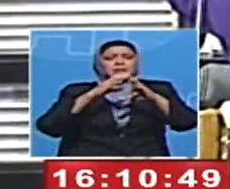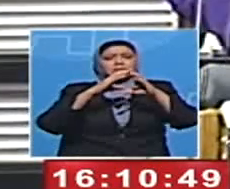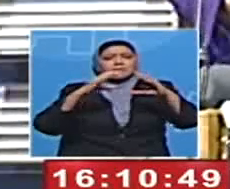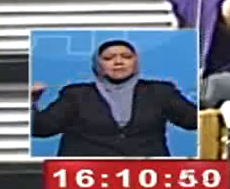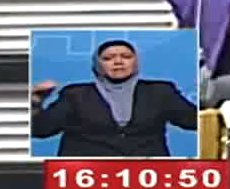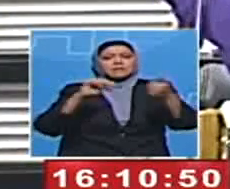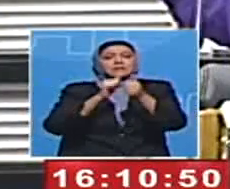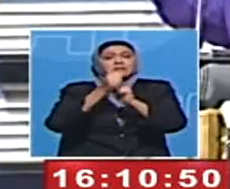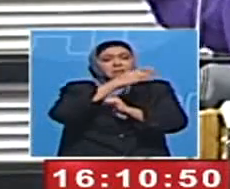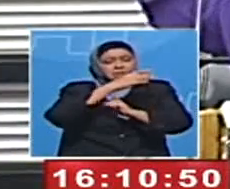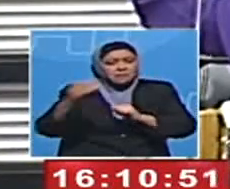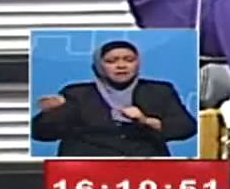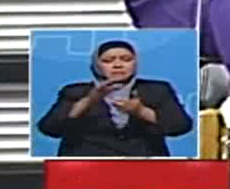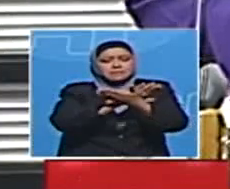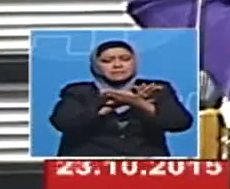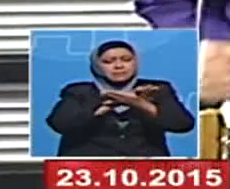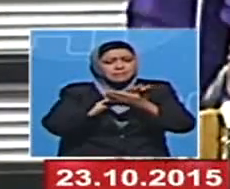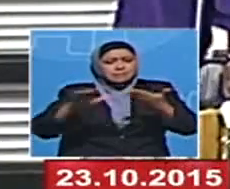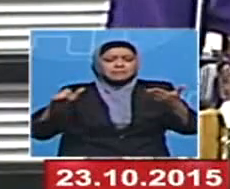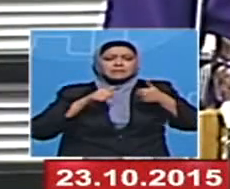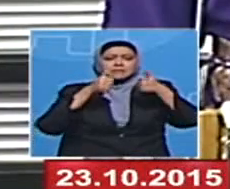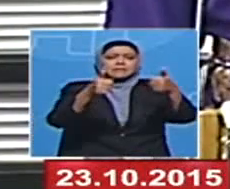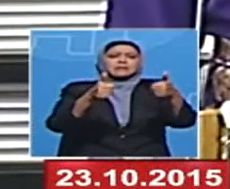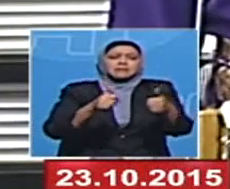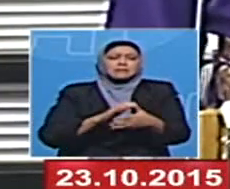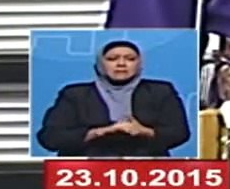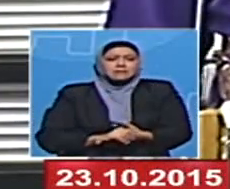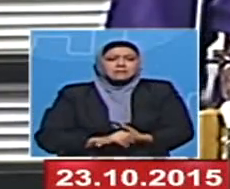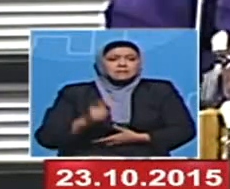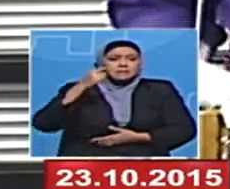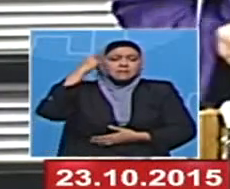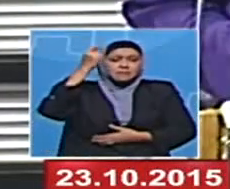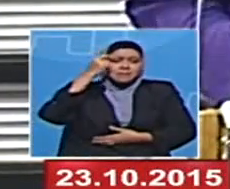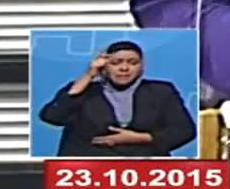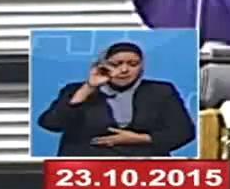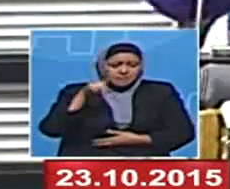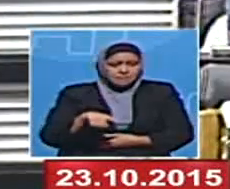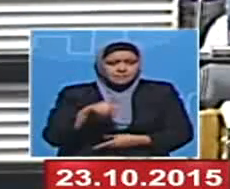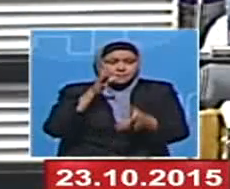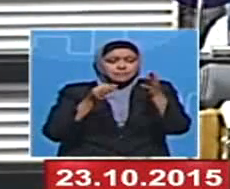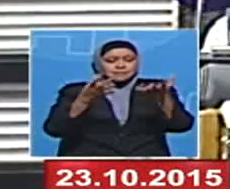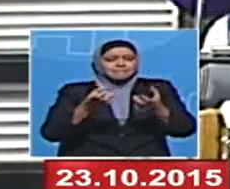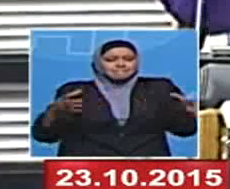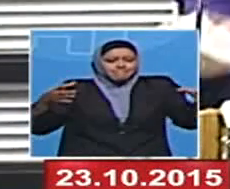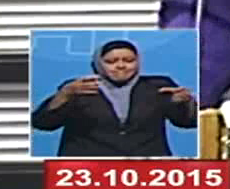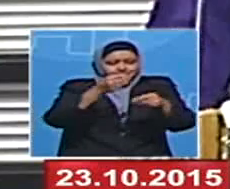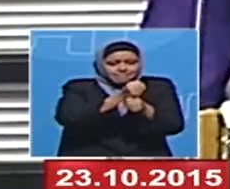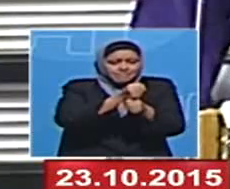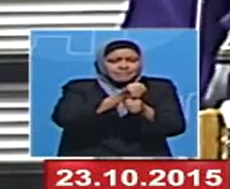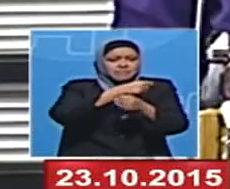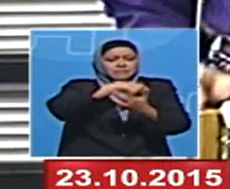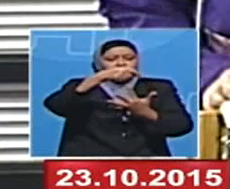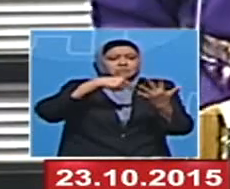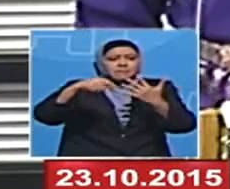mengatasi dengan begitu berkesan Tuan di-pertua jika hendak disimpulkan antaranya